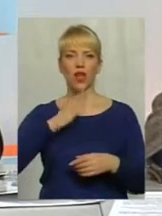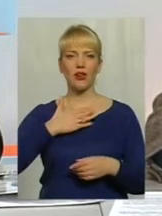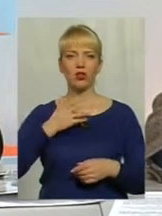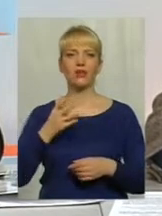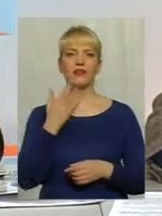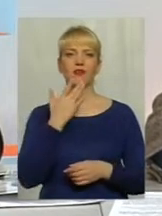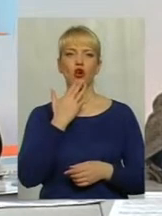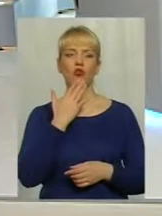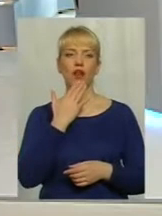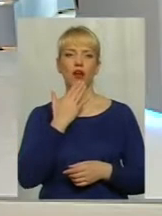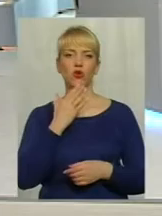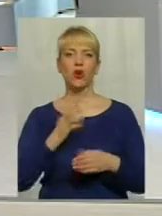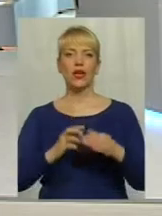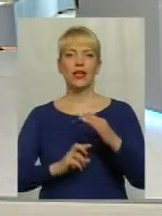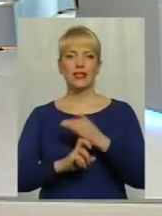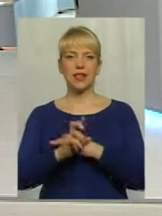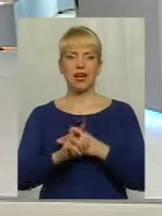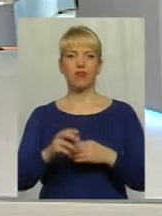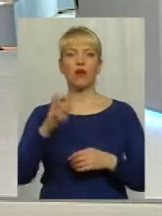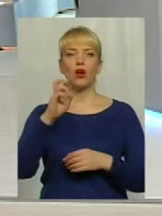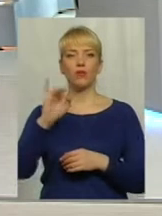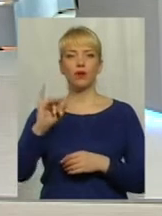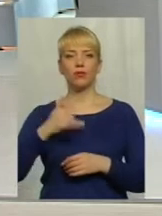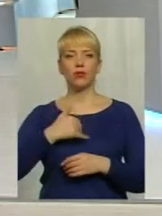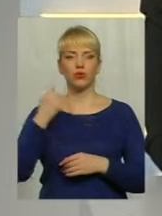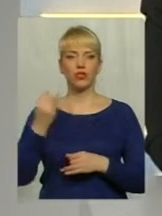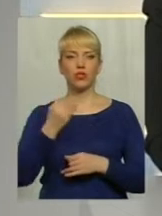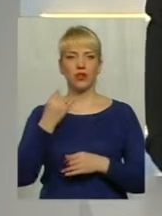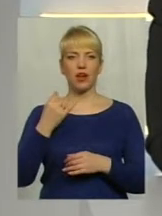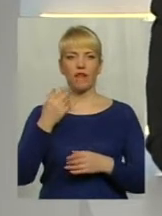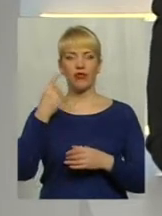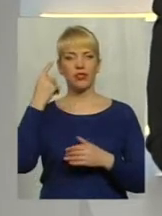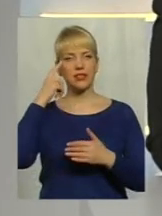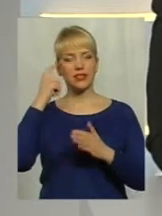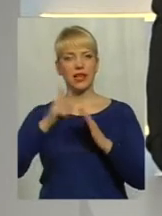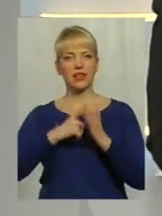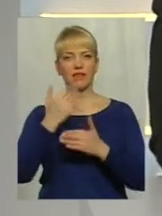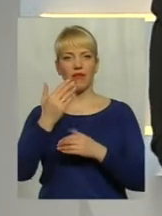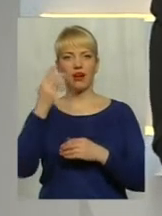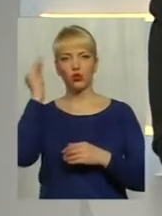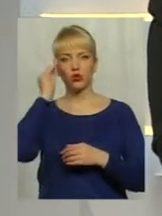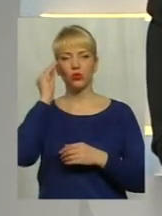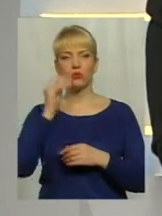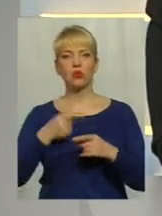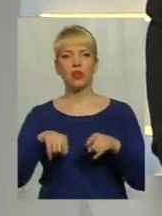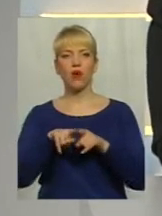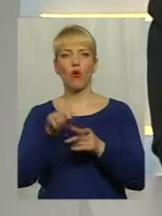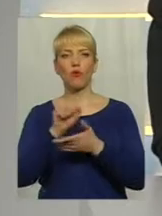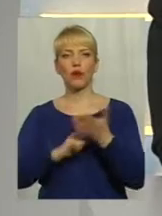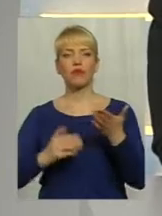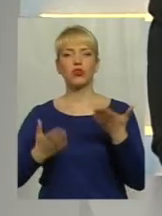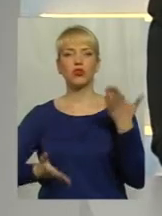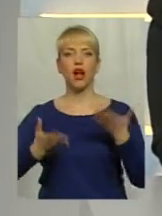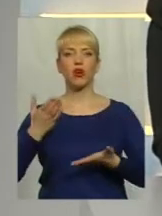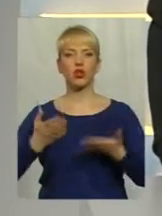церкву. І ще цікаво було б запитати вашу думку ще з такого приводу. Ось якщо історично